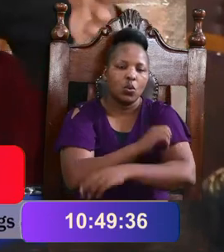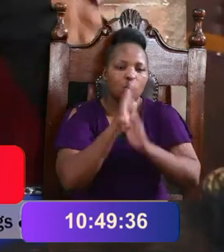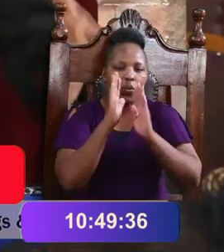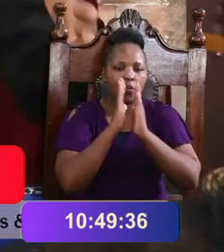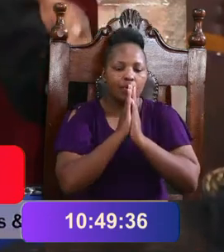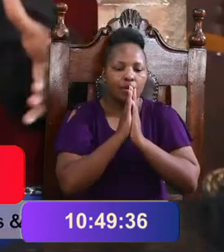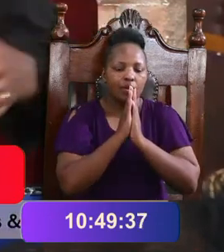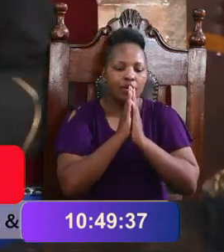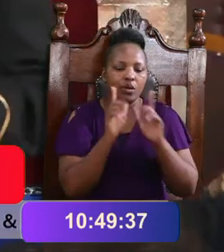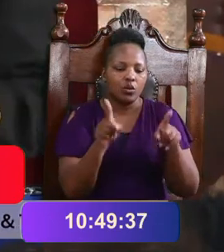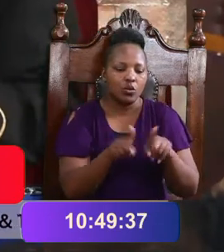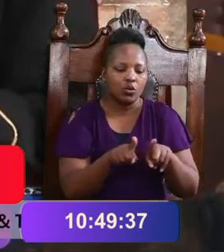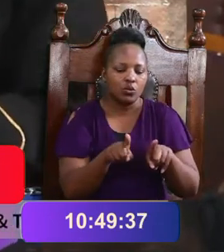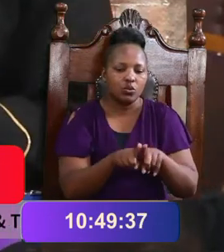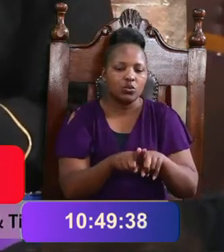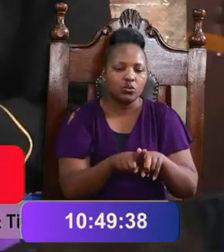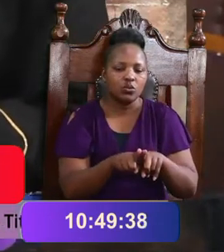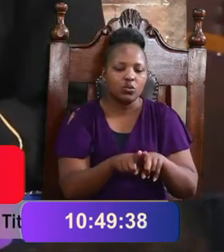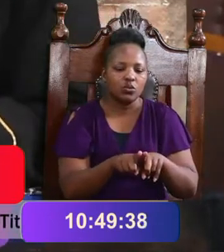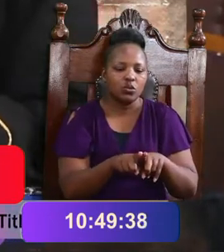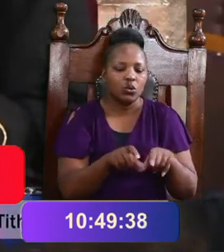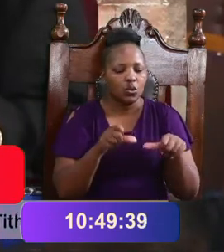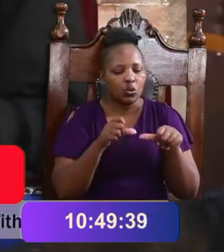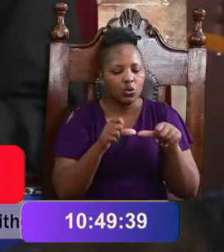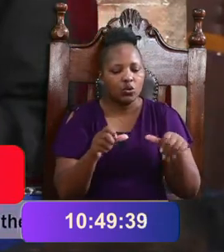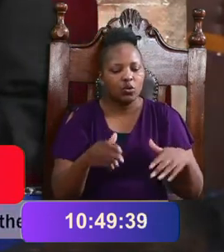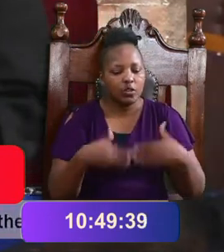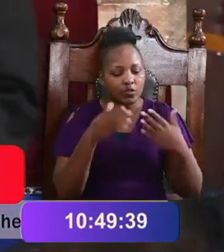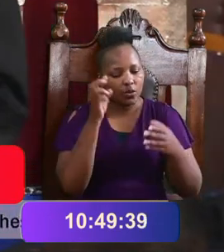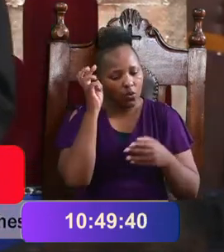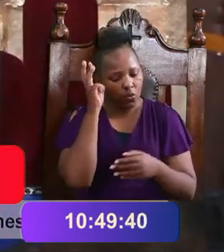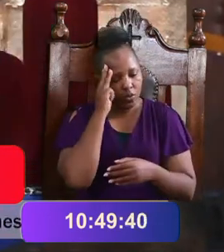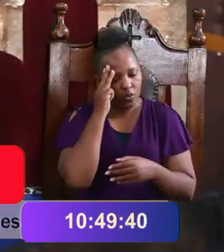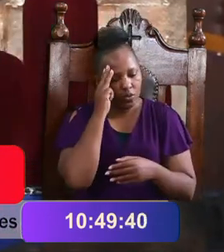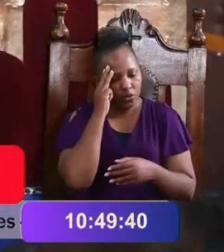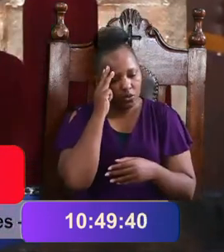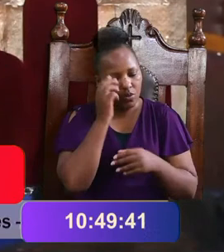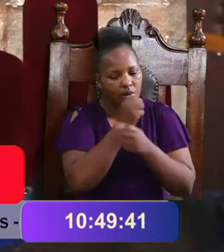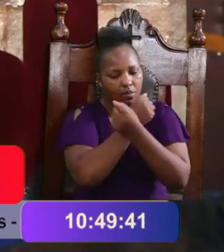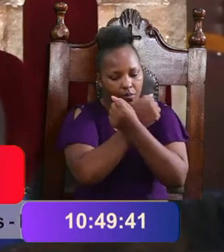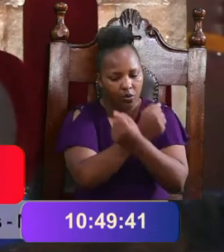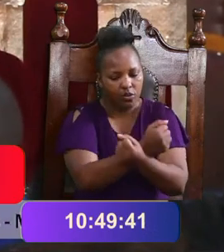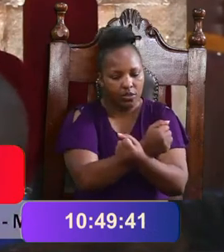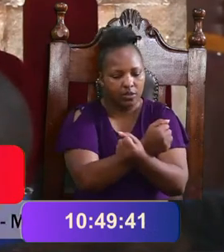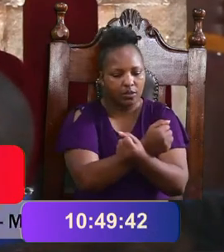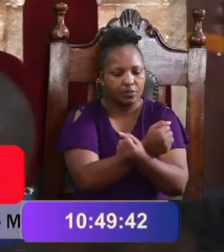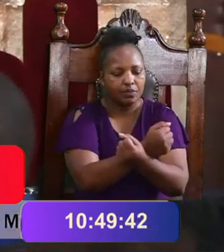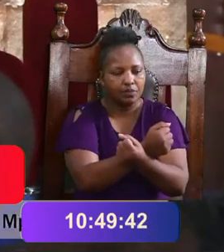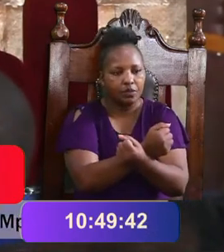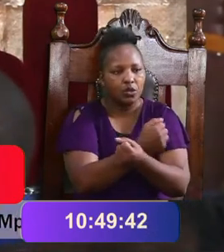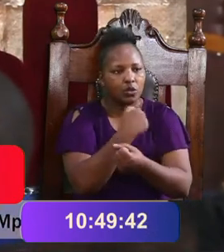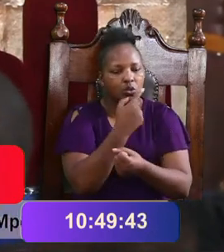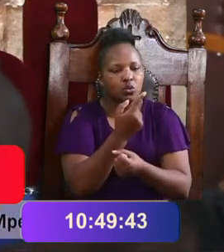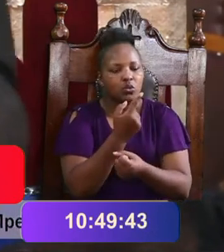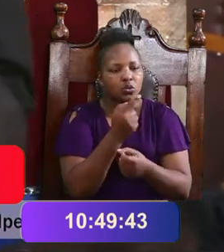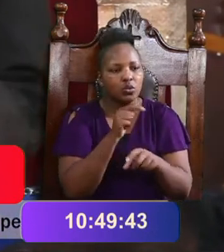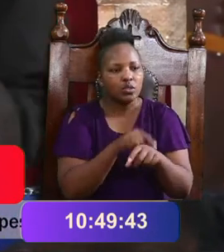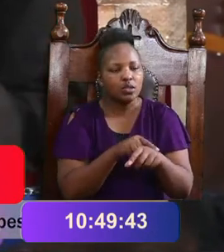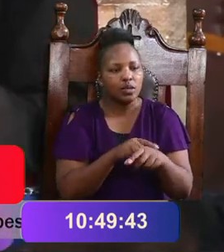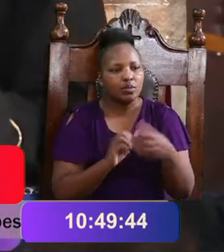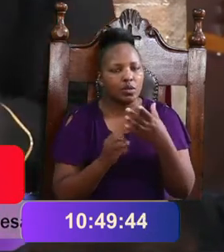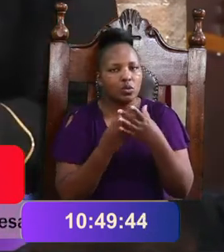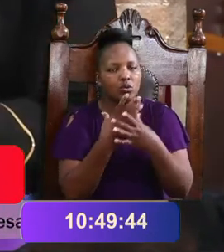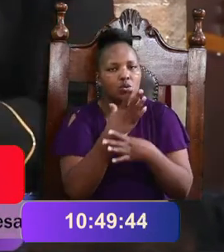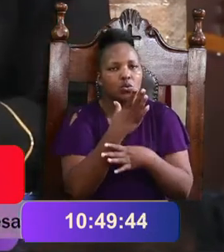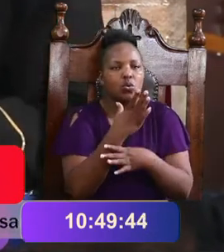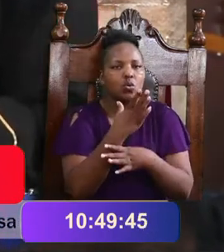Bwana pia uzidi kuwapa hekima na kuwalinda na kuwaongoza, ili Bwana wakilea hawa watoto